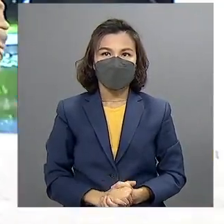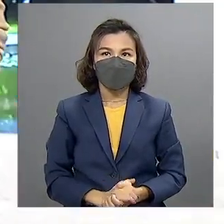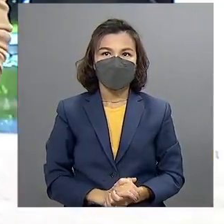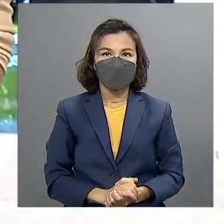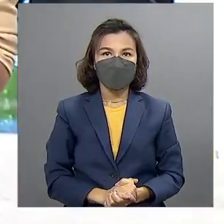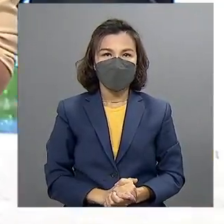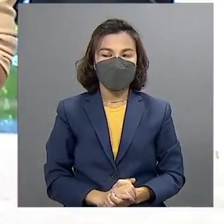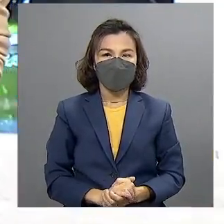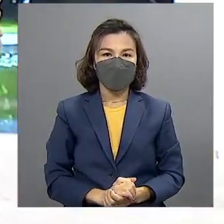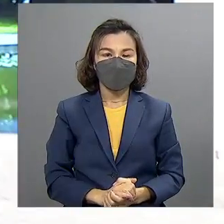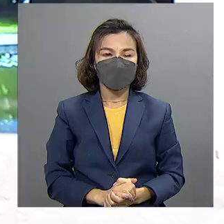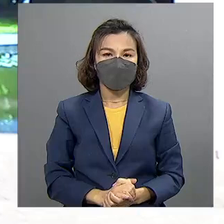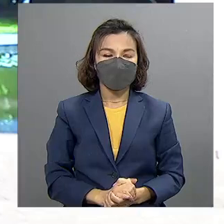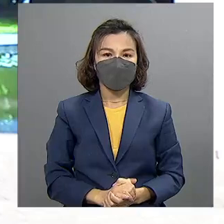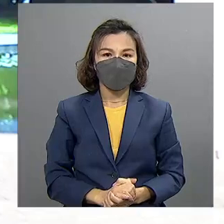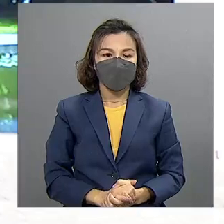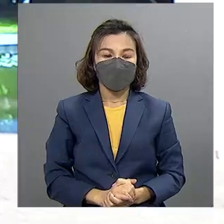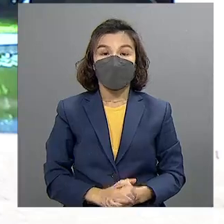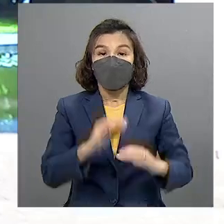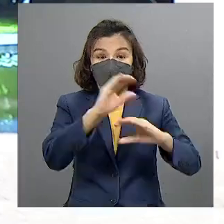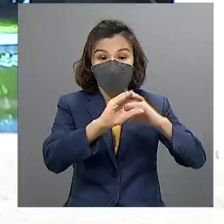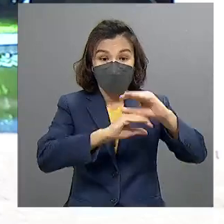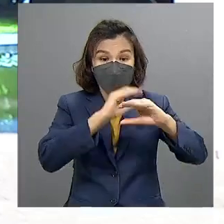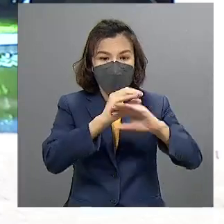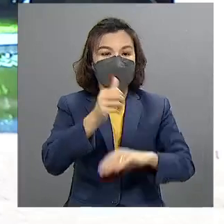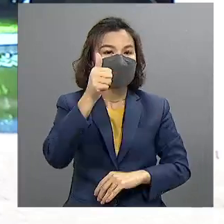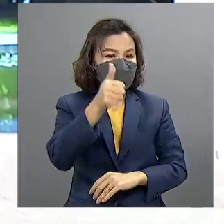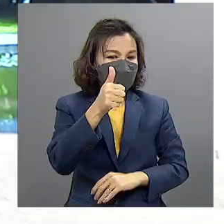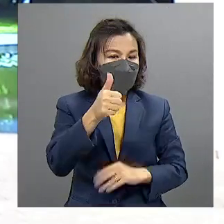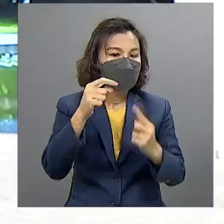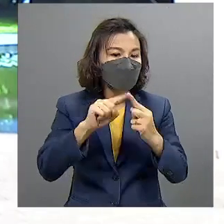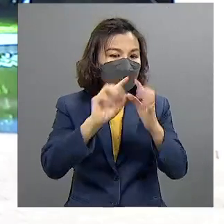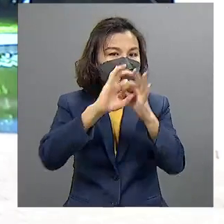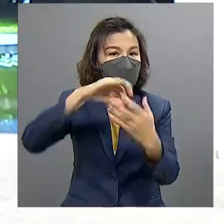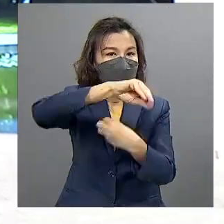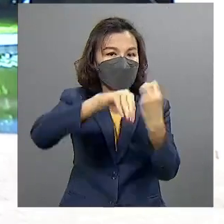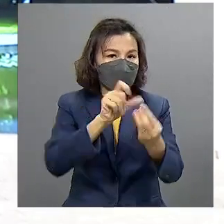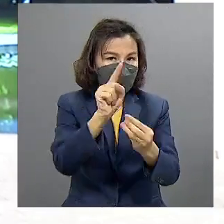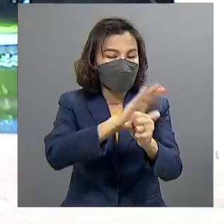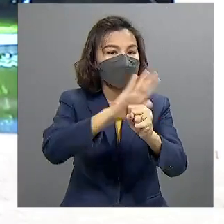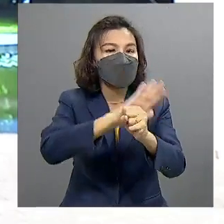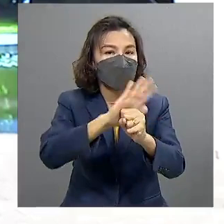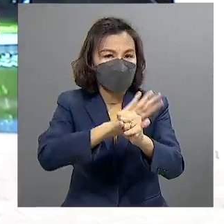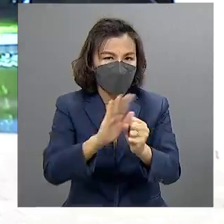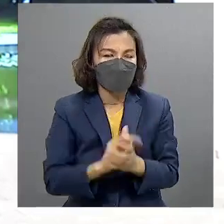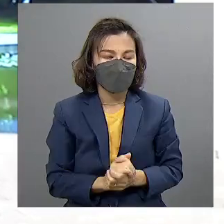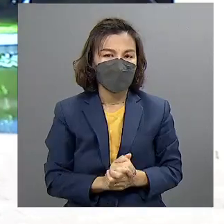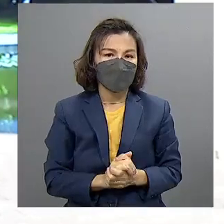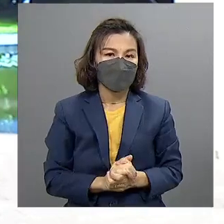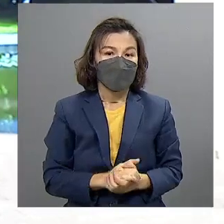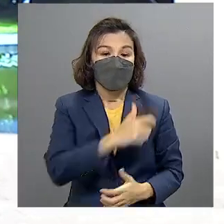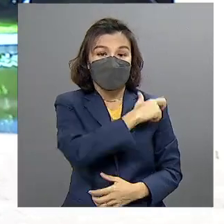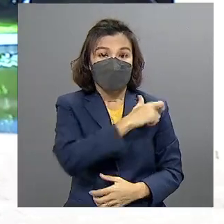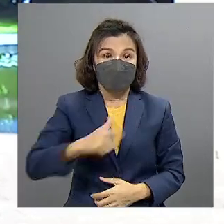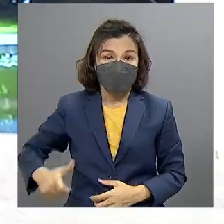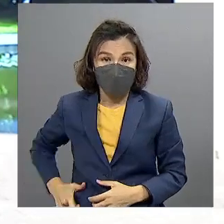นี่ก็เป็นโครงการดีๆนะคะโครงการเศรษฐกิจพอเพียงนะคะที่ถึงแม้ว่าในหลวงรัชกาลที่9ของเรานะคะจะจ